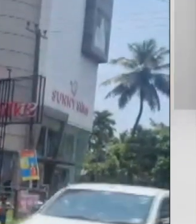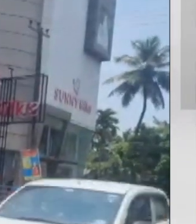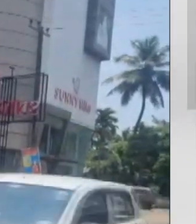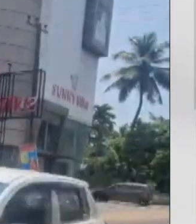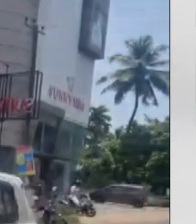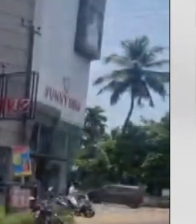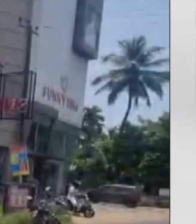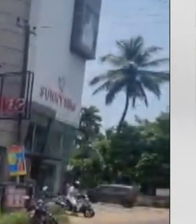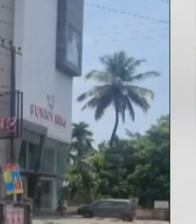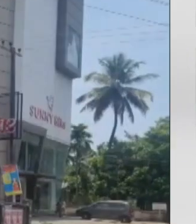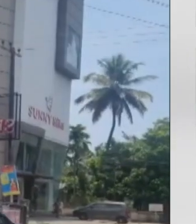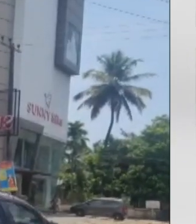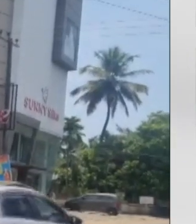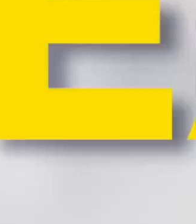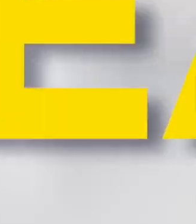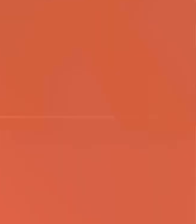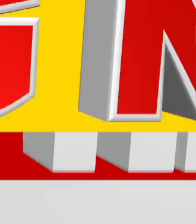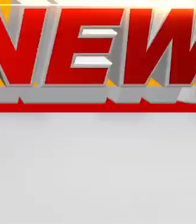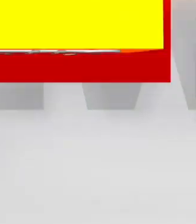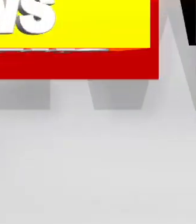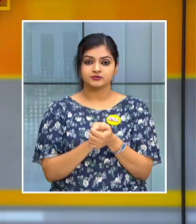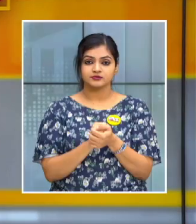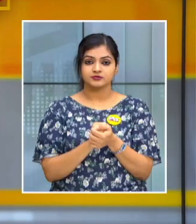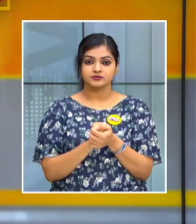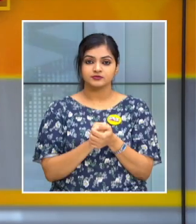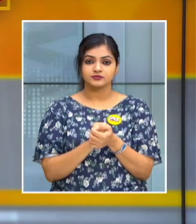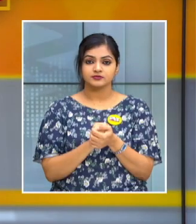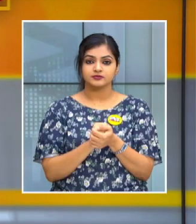ഗോപികൃഷ്ണൻ. അശ്വിൻ പാലാടിയാണ് വിവരങ്ങൾ നൽകിയത് തൃശ്ശൂരിൽ നിന്ന്.